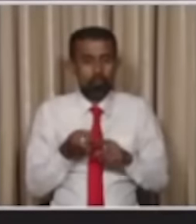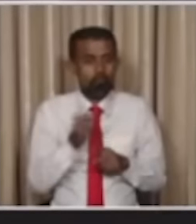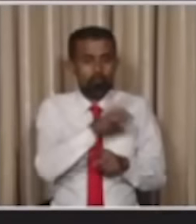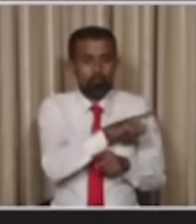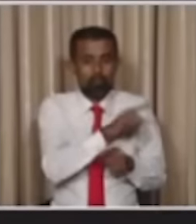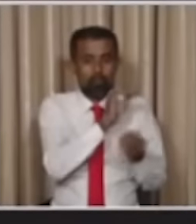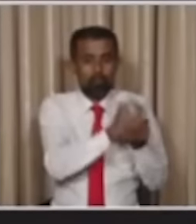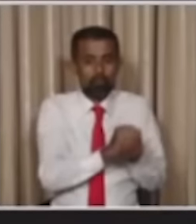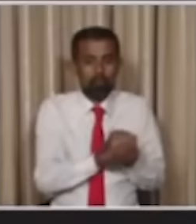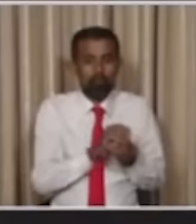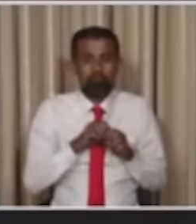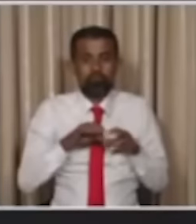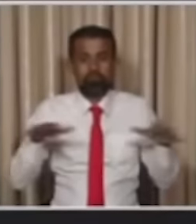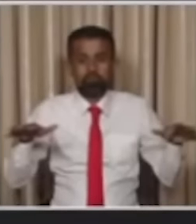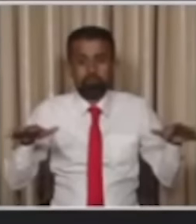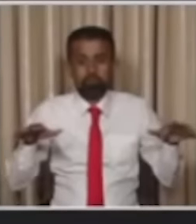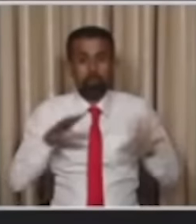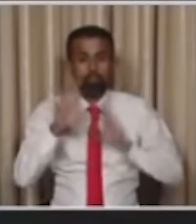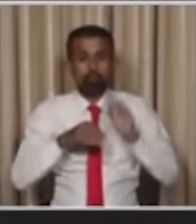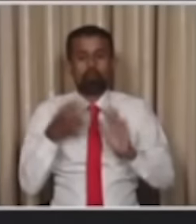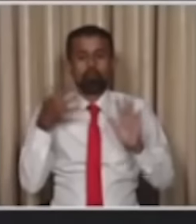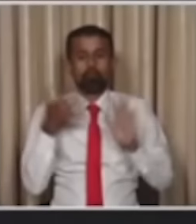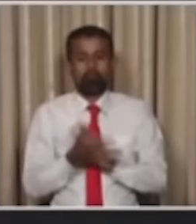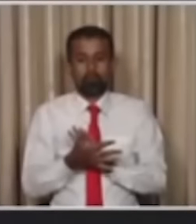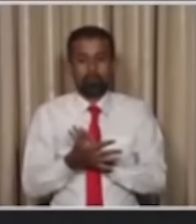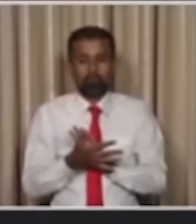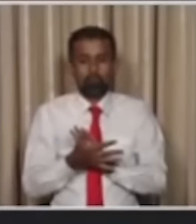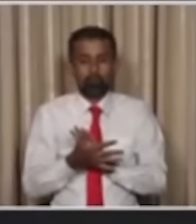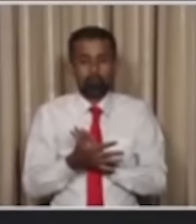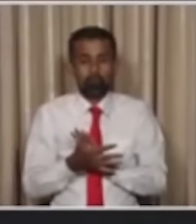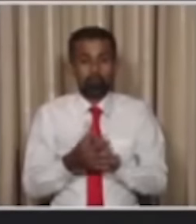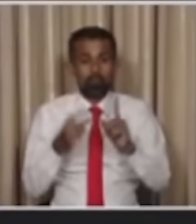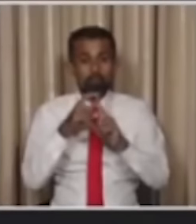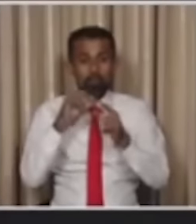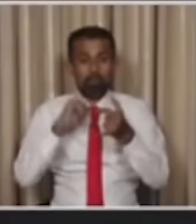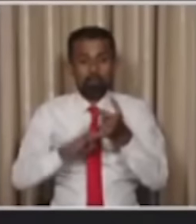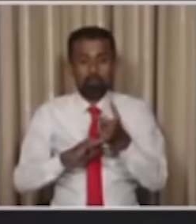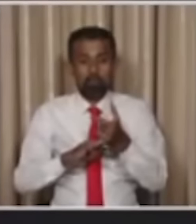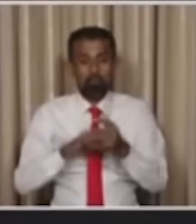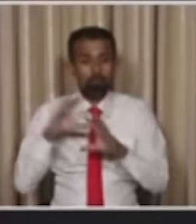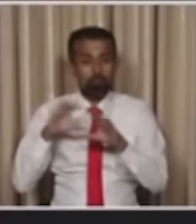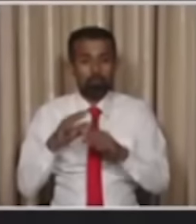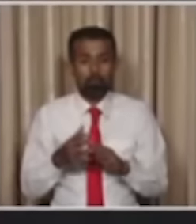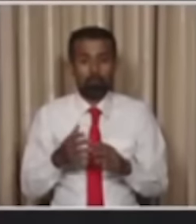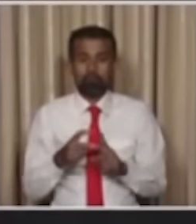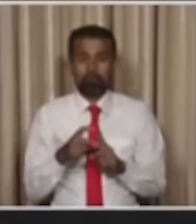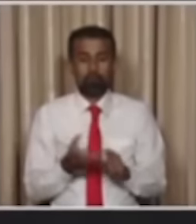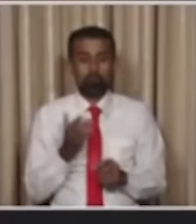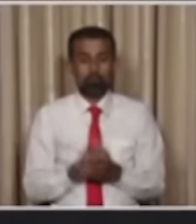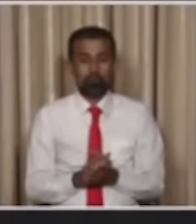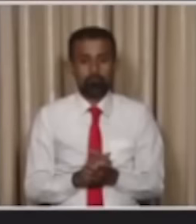අනිකාගේ ආරක්ෂාව වෙනුවෙන් ප්‍රචාරය කළා. හැබැයි තොරතුර වැරදි. හැබැයි මේ ඩිස්ඉන්ෆෝමේෂන් එක ඊට වඩා බරපතලයි. ඒක